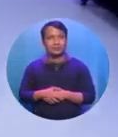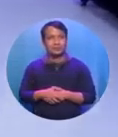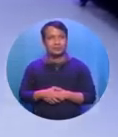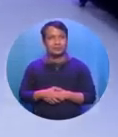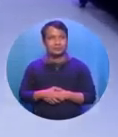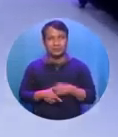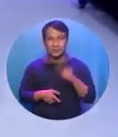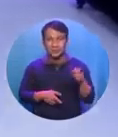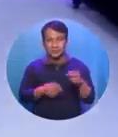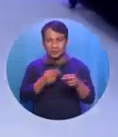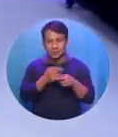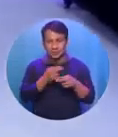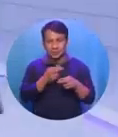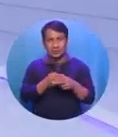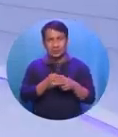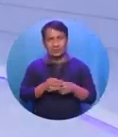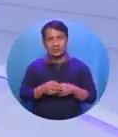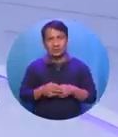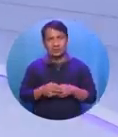At anong pangalan?